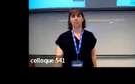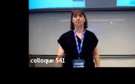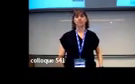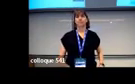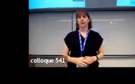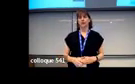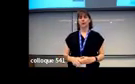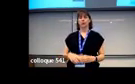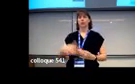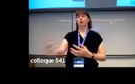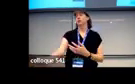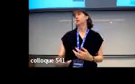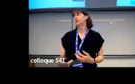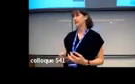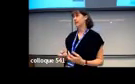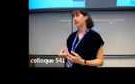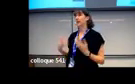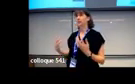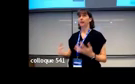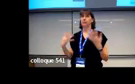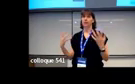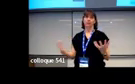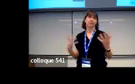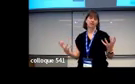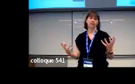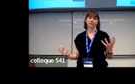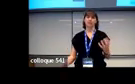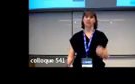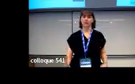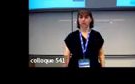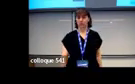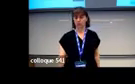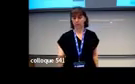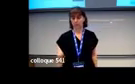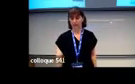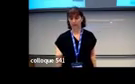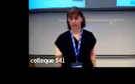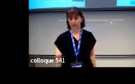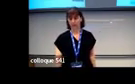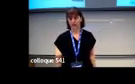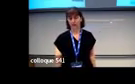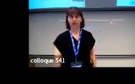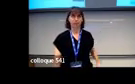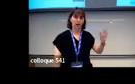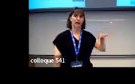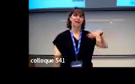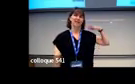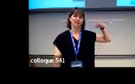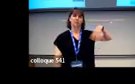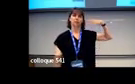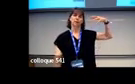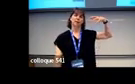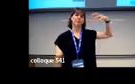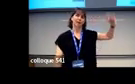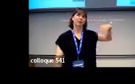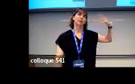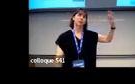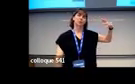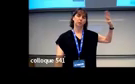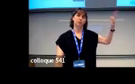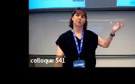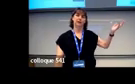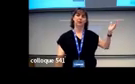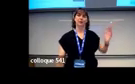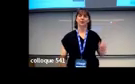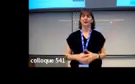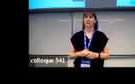représentation. On va aller chercher des articles, des graphiques, de vrais articles scientifiques, là, parce qu'on veut qu'ils voient la littérature. Les vraies données